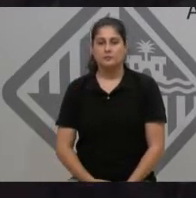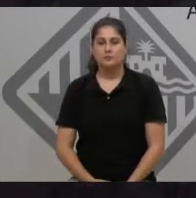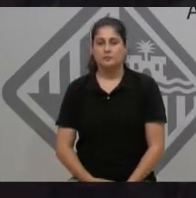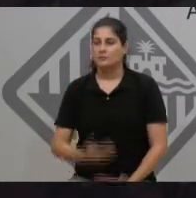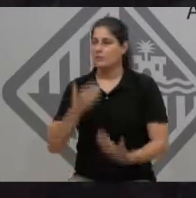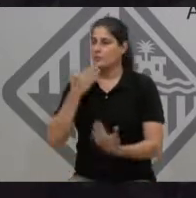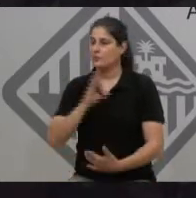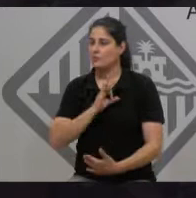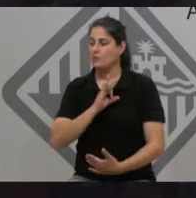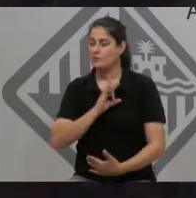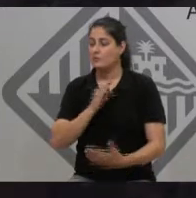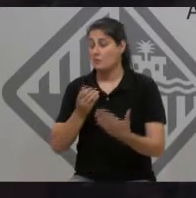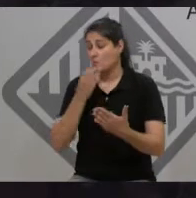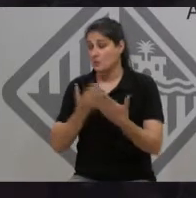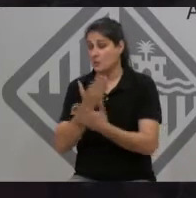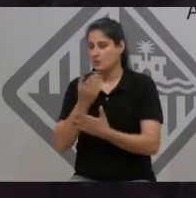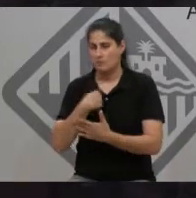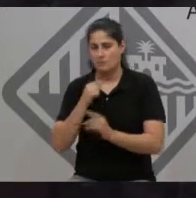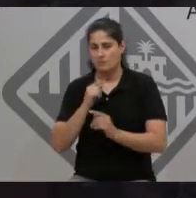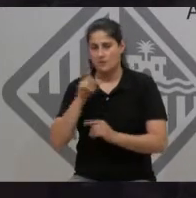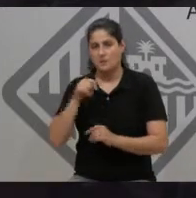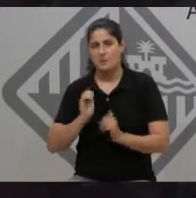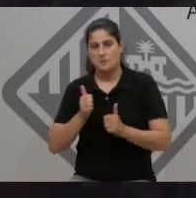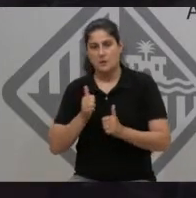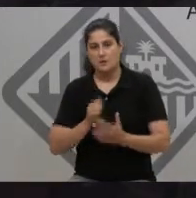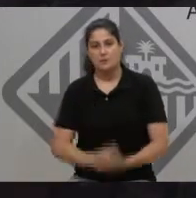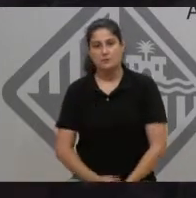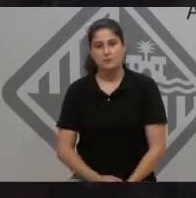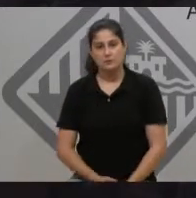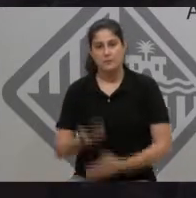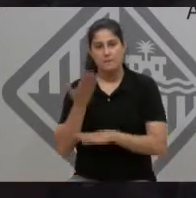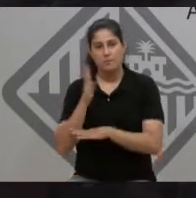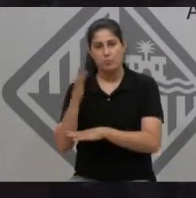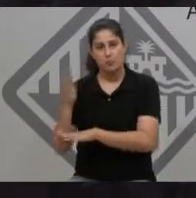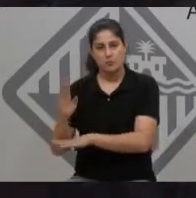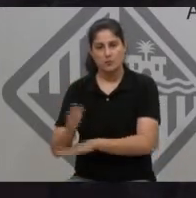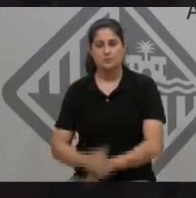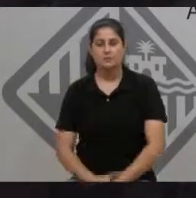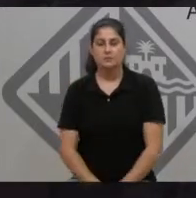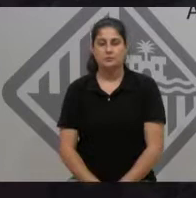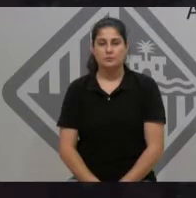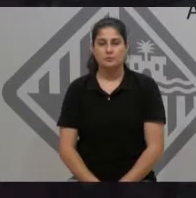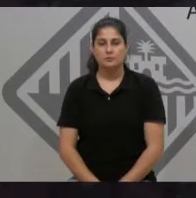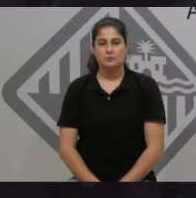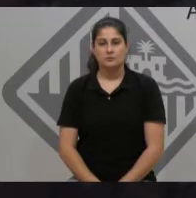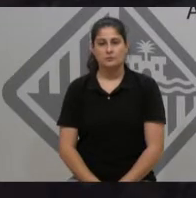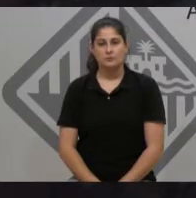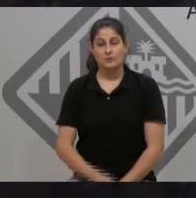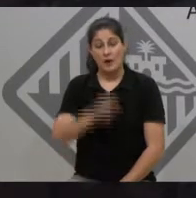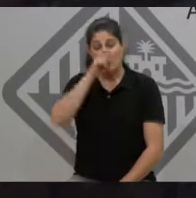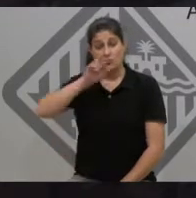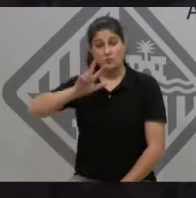Muchas gracias, buenos días. Bueno, yo también iniciaré exponiendo nuestras propuestas. Llevamos tres